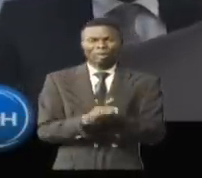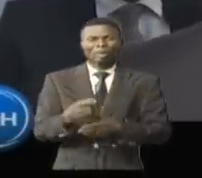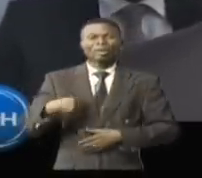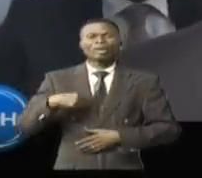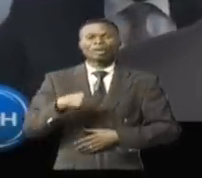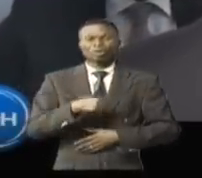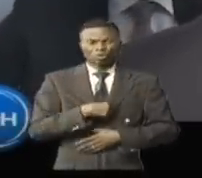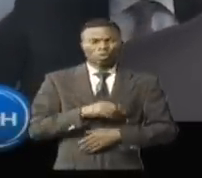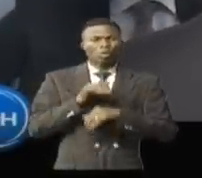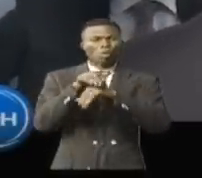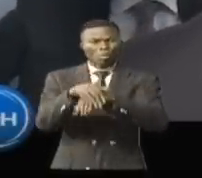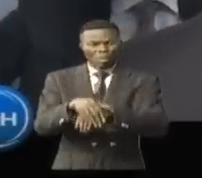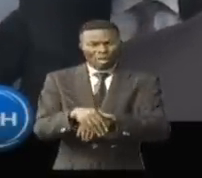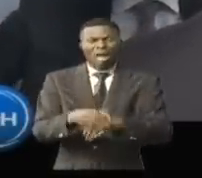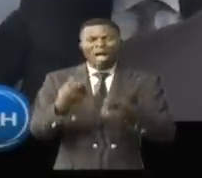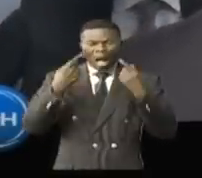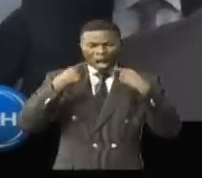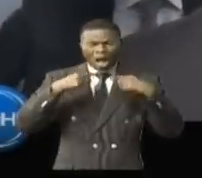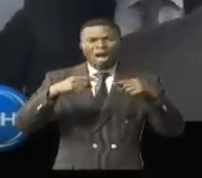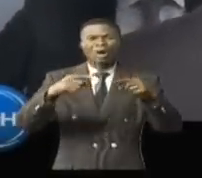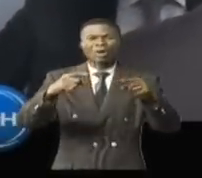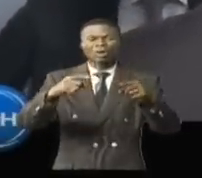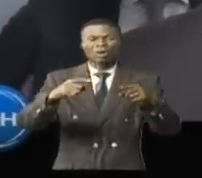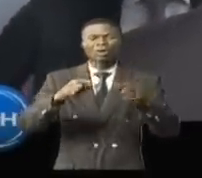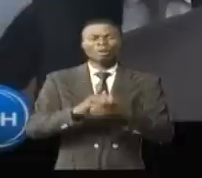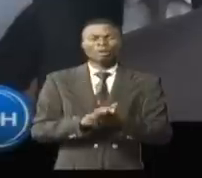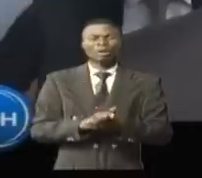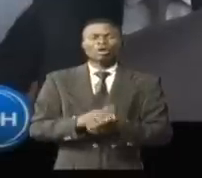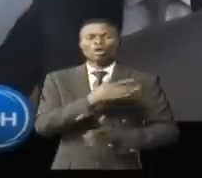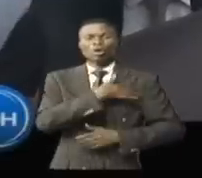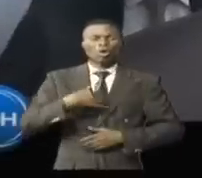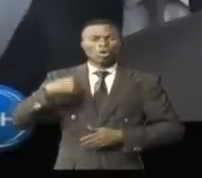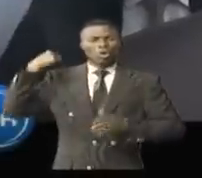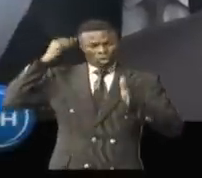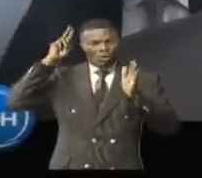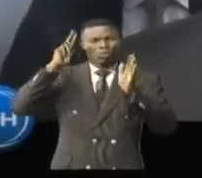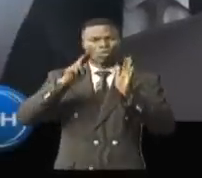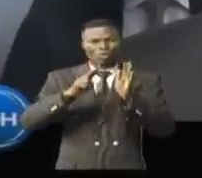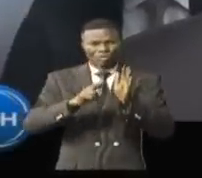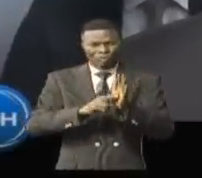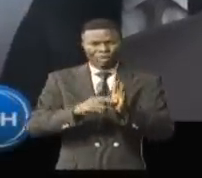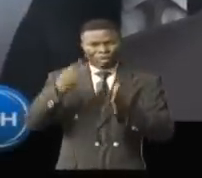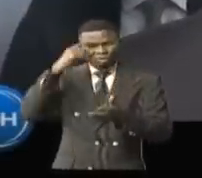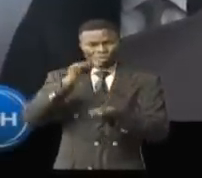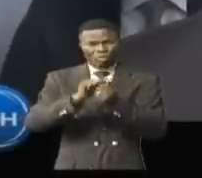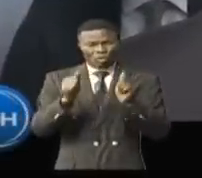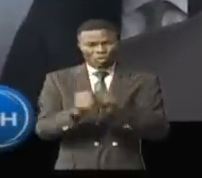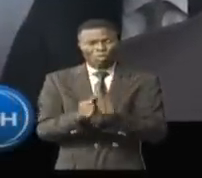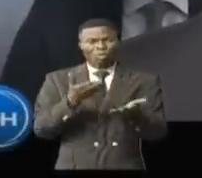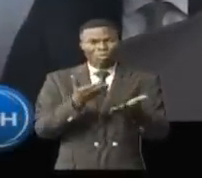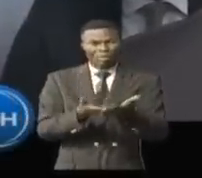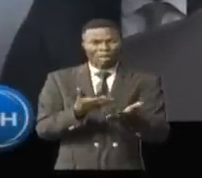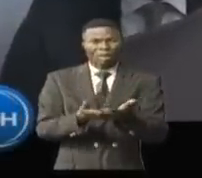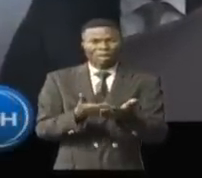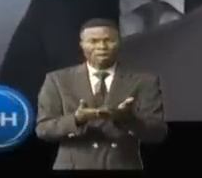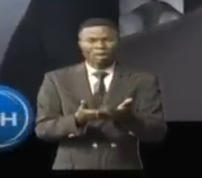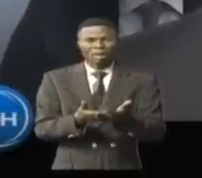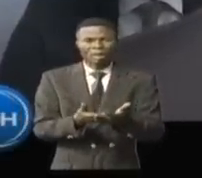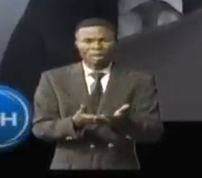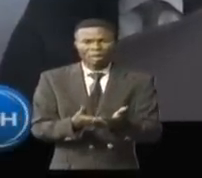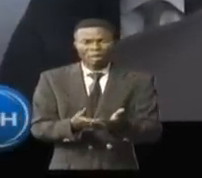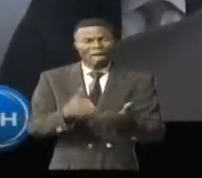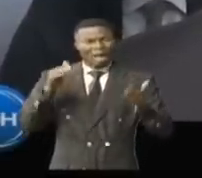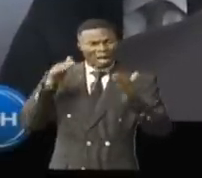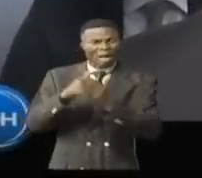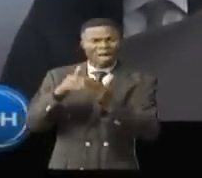dernièrement annoncées au nom du gouvernement par rapport à ce phénomène